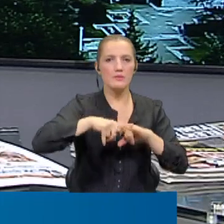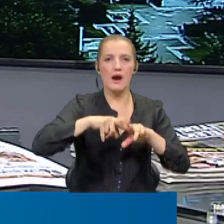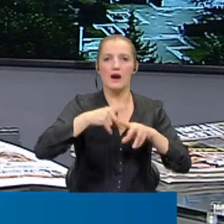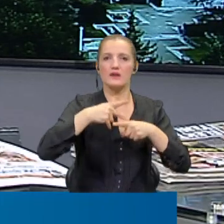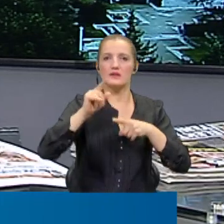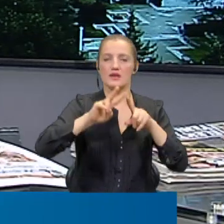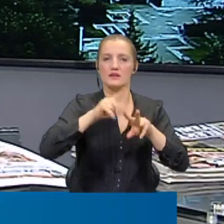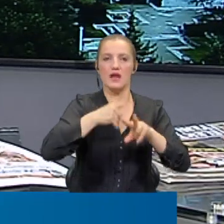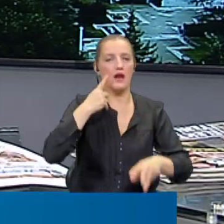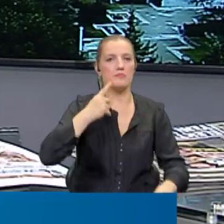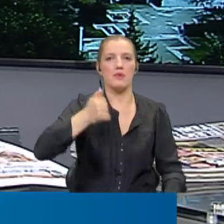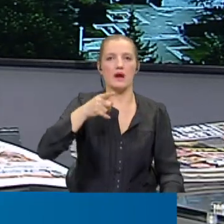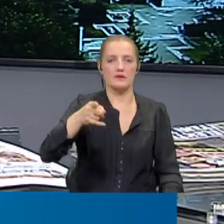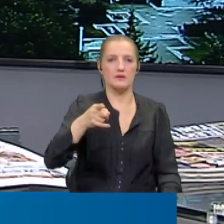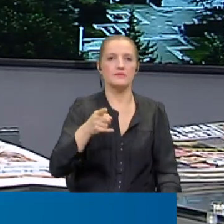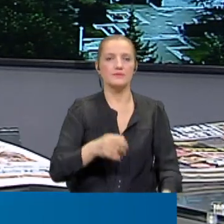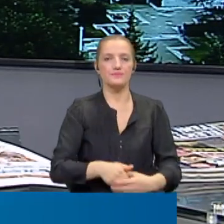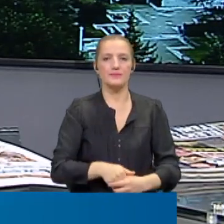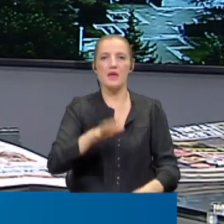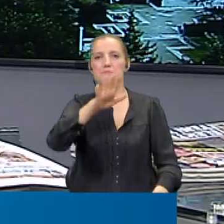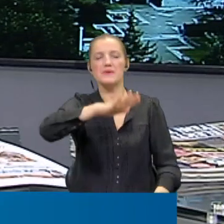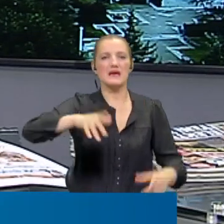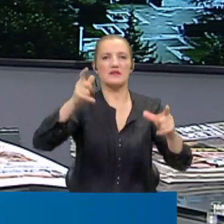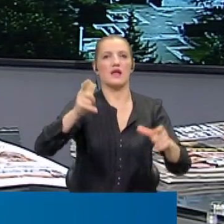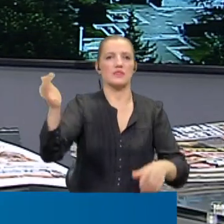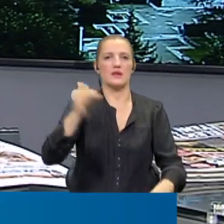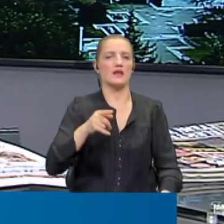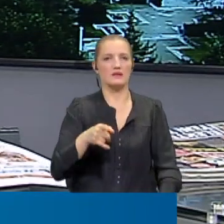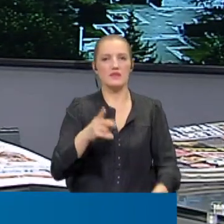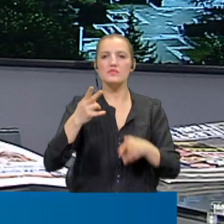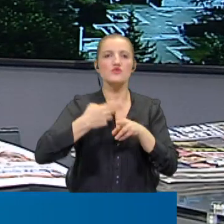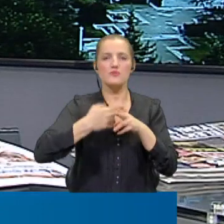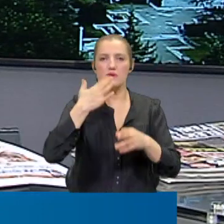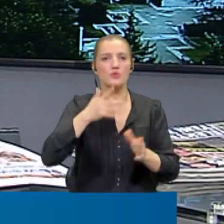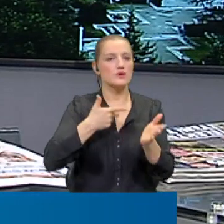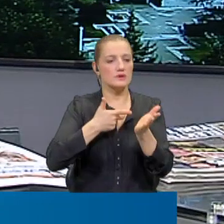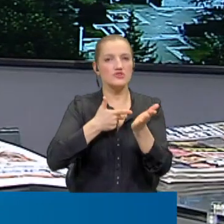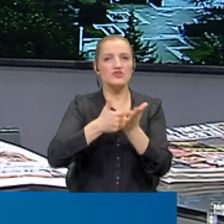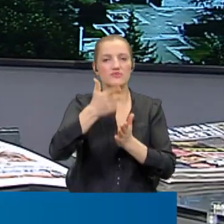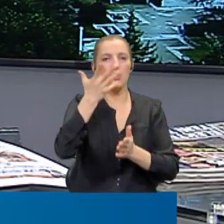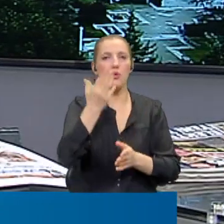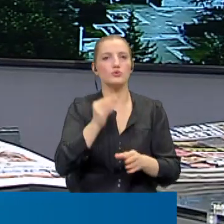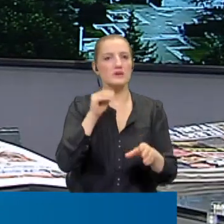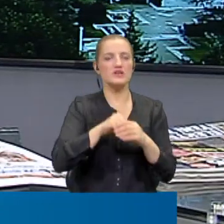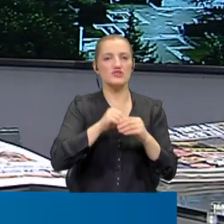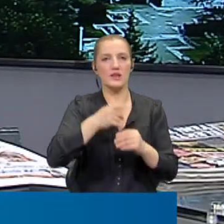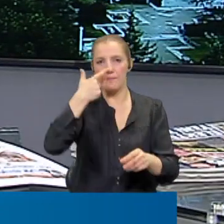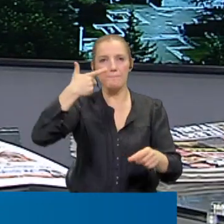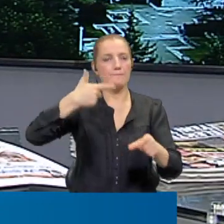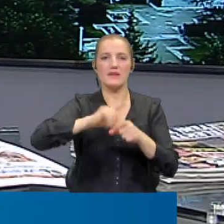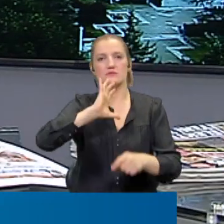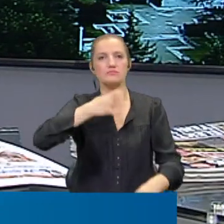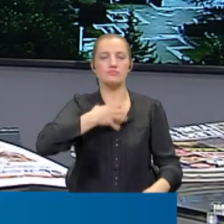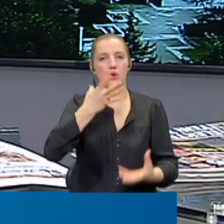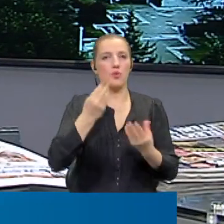Bu arada Hani iki saat geçmişi ve saçlı piyasadan geldiğini söylüyor Çiftçi olduğu için de dolayısıyla benzin istasyonu olduğunu